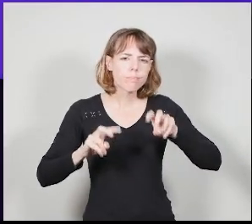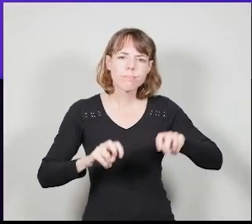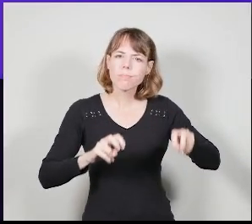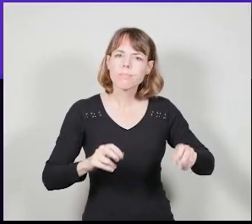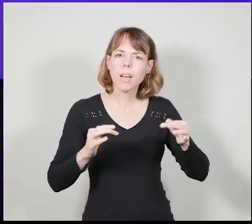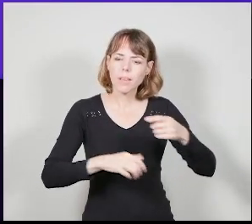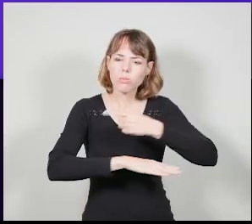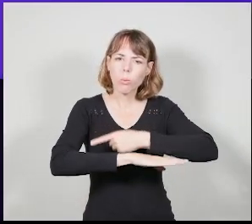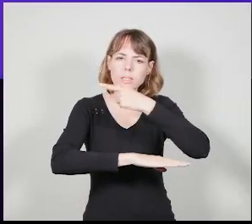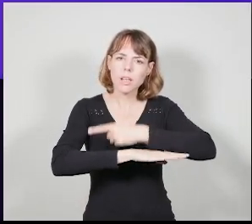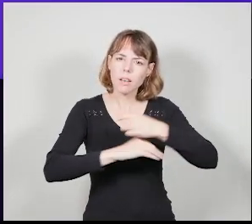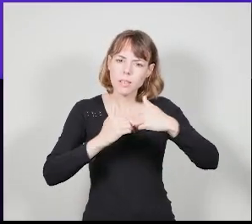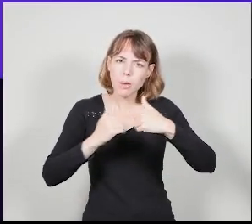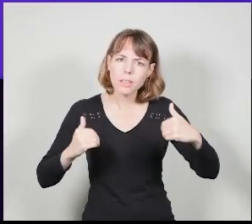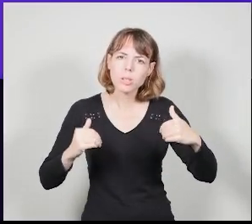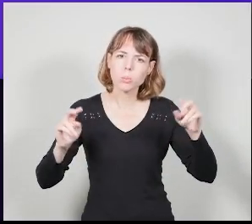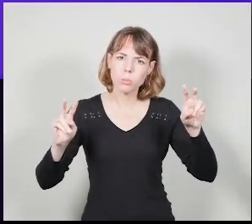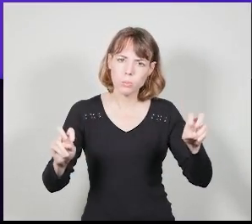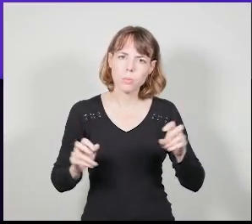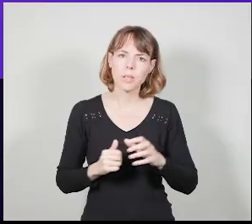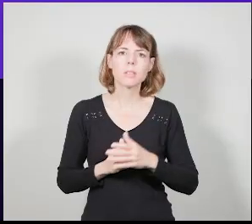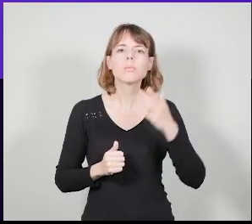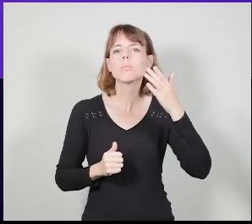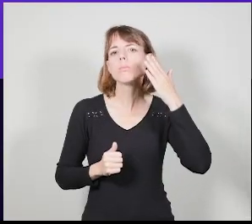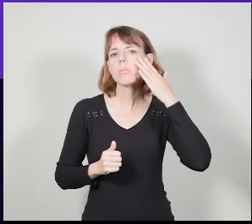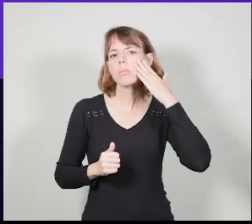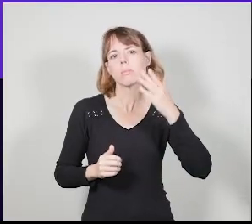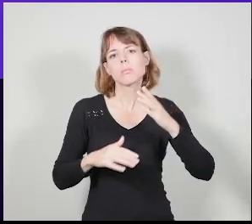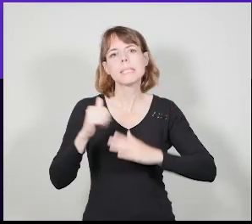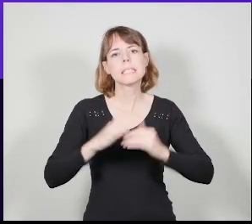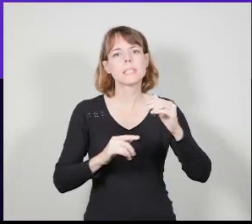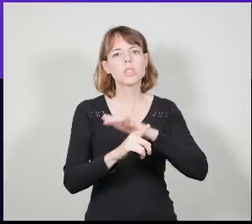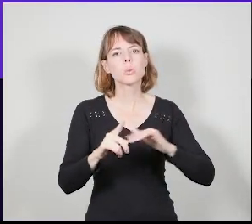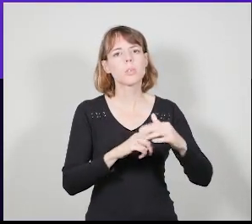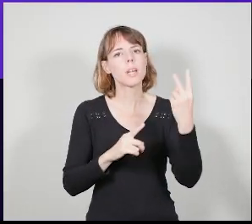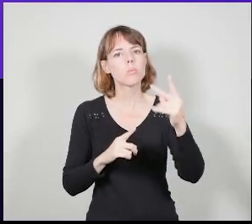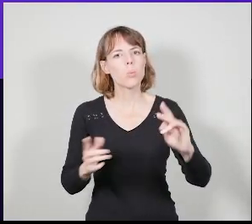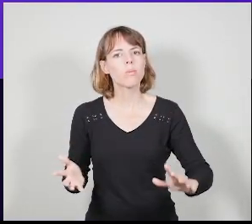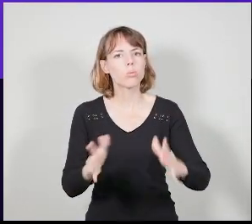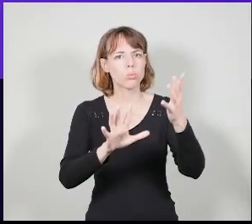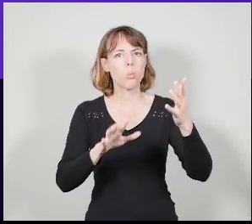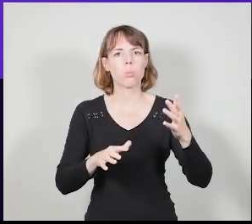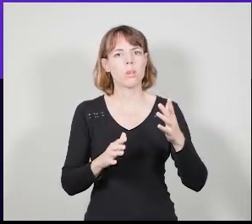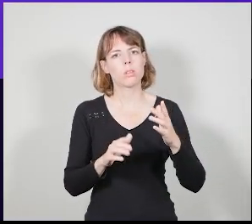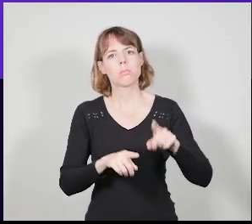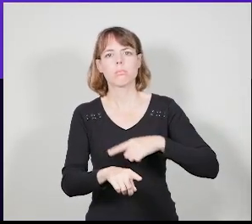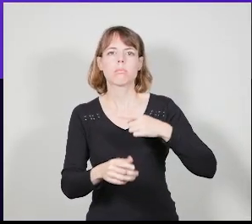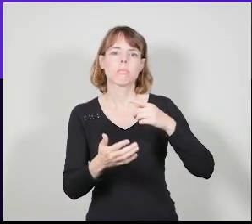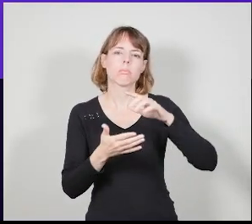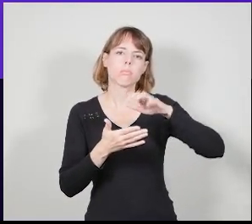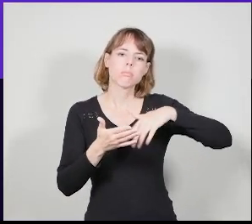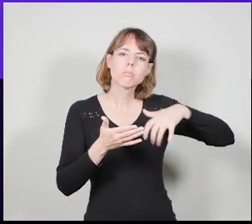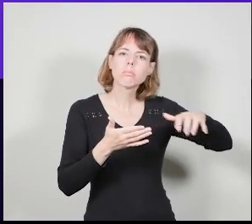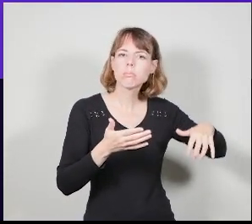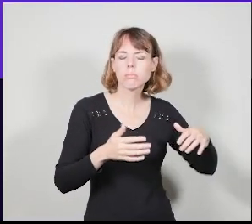séparation. Vous connaissez très bien l'évolution des métiers du social aussi. Vous avez consacré des ouvrages dessus, puis vous l'avez vécu, puisque vous